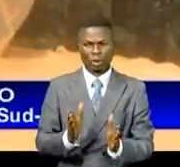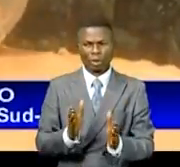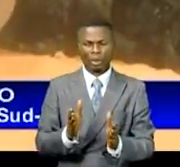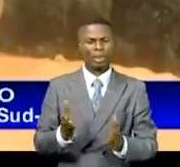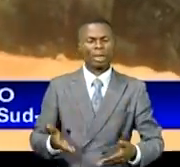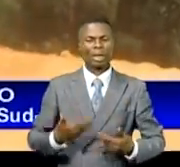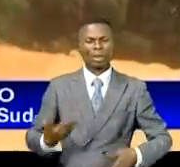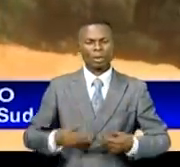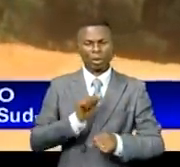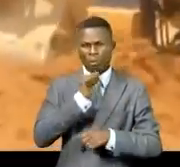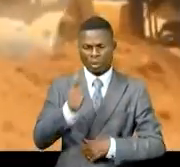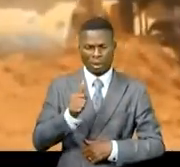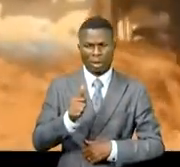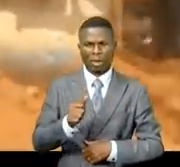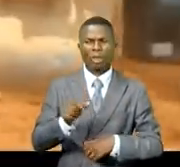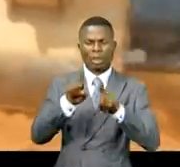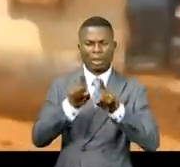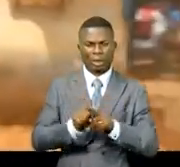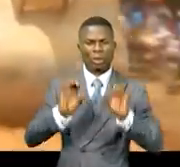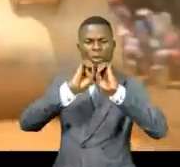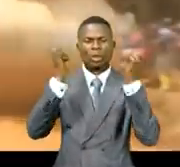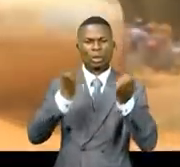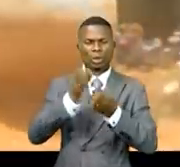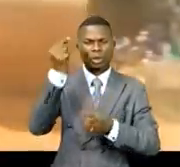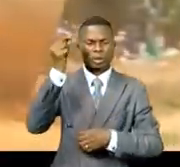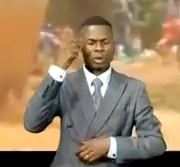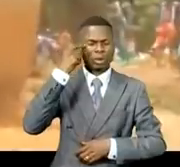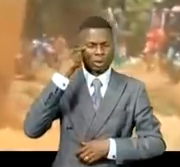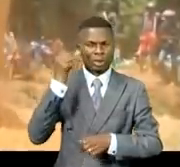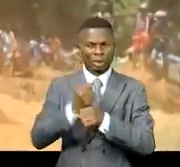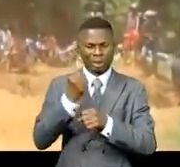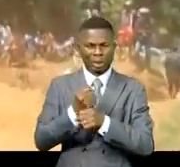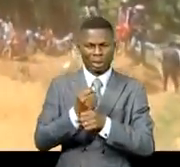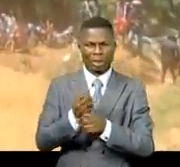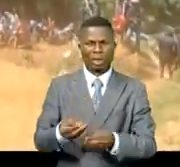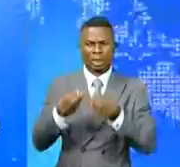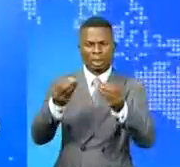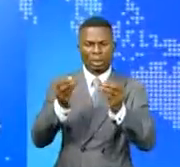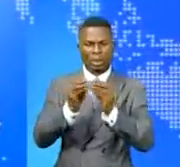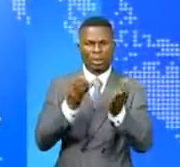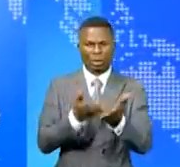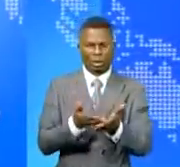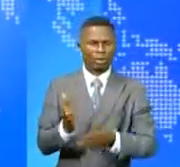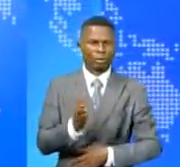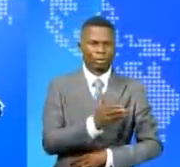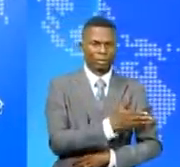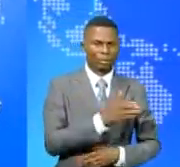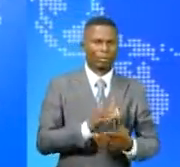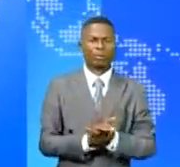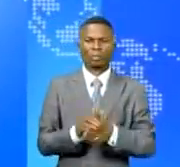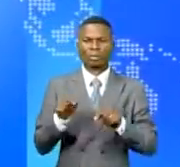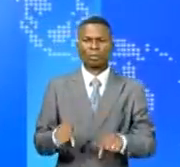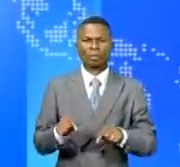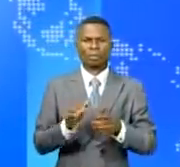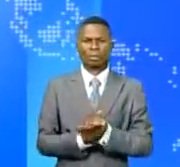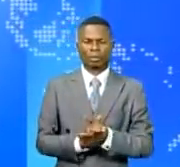raison entre l'office des routes et l'entreprise minière chinoise ORC. L'avenir nous le dira. Autre chose à présent,